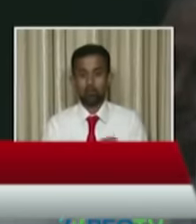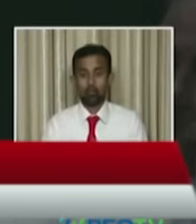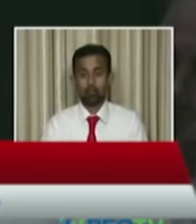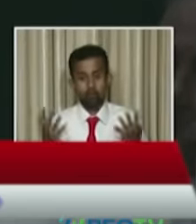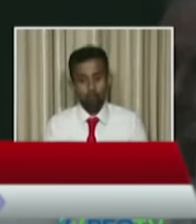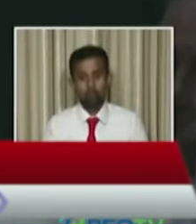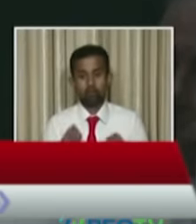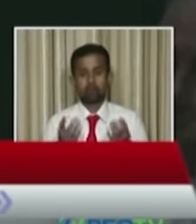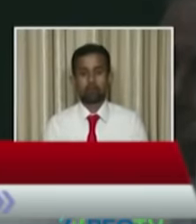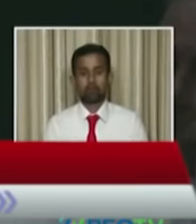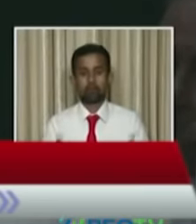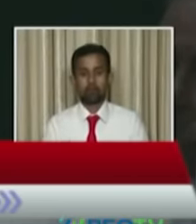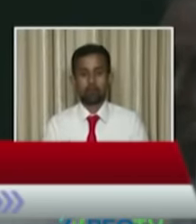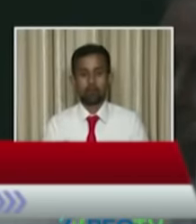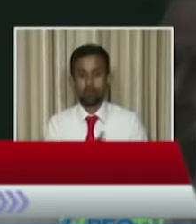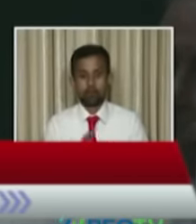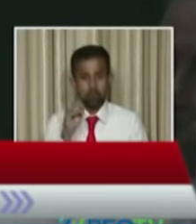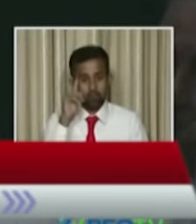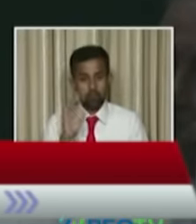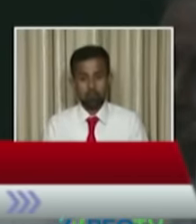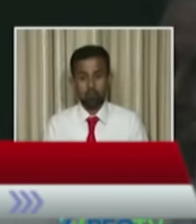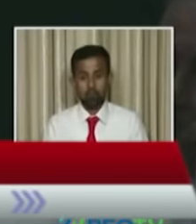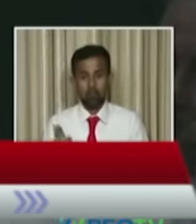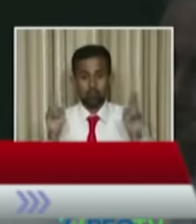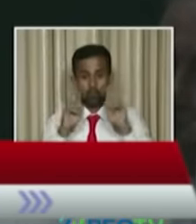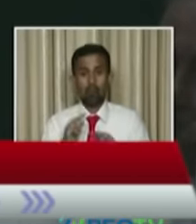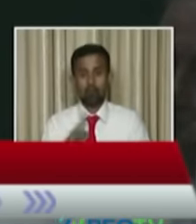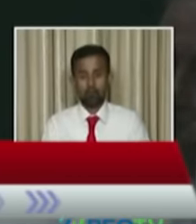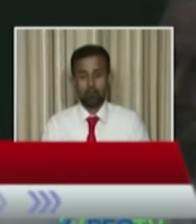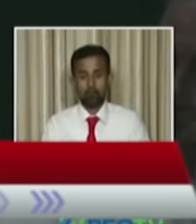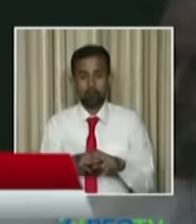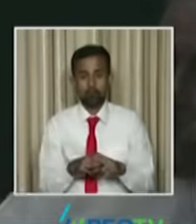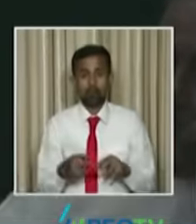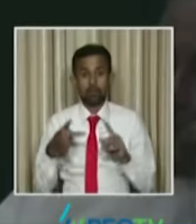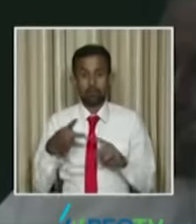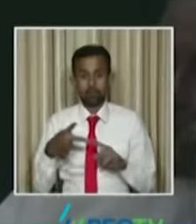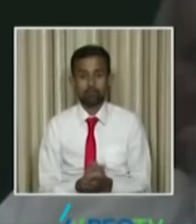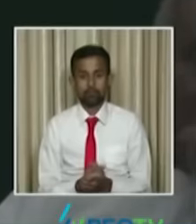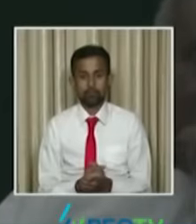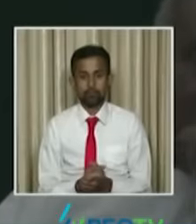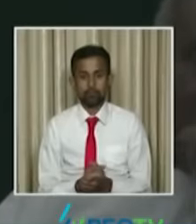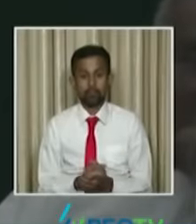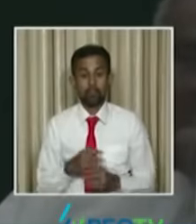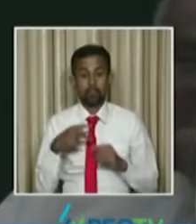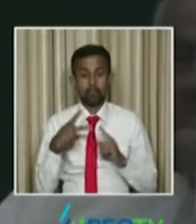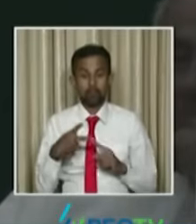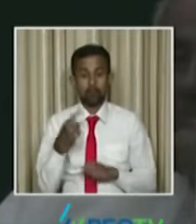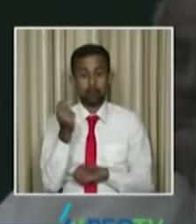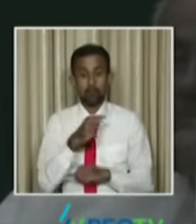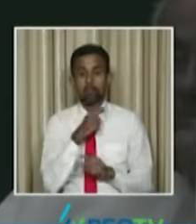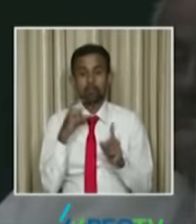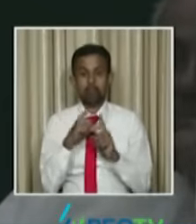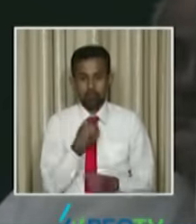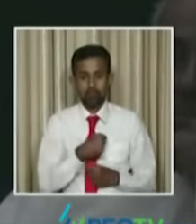ප්‍රමාණයක් දීලා තිබේදී ඒ අතරේ බලාපොරොත්තු වෙනවා ජාත්‍යන්තර මූල්‍ය අරමුදලේ දෙවැනි අදියරේ ලැබේවා. දෙවැනි අදියරේ දෙසැම්බර් මාසේ